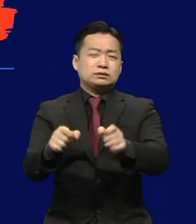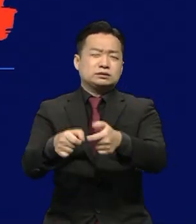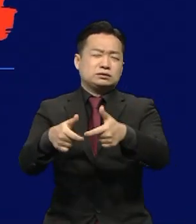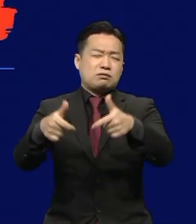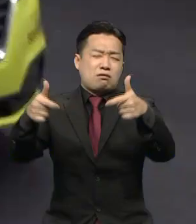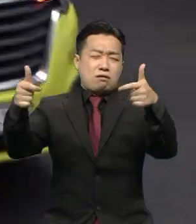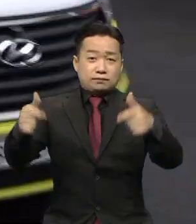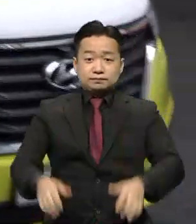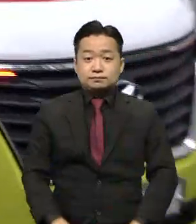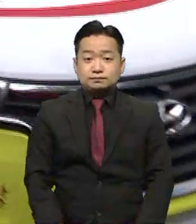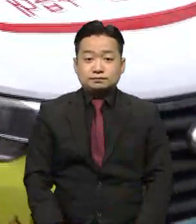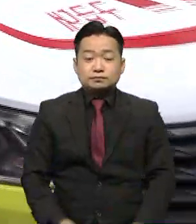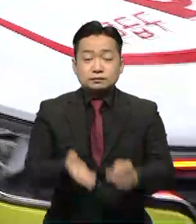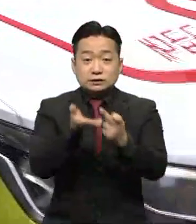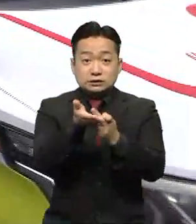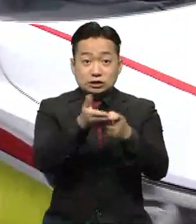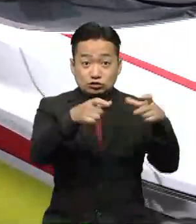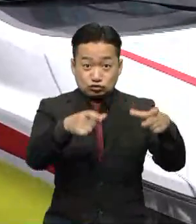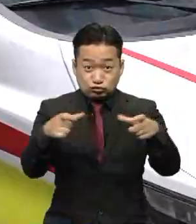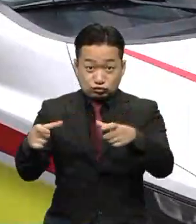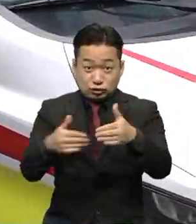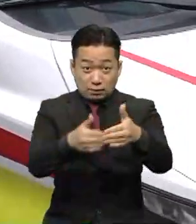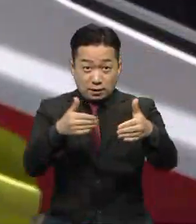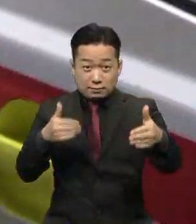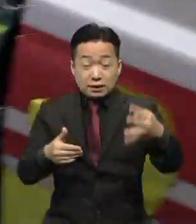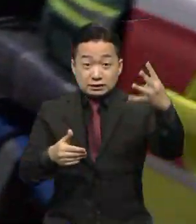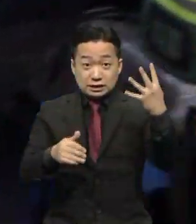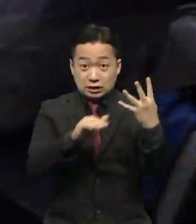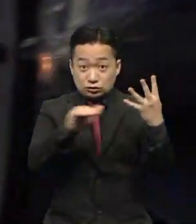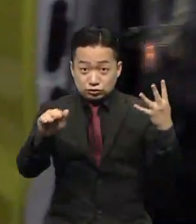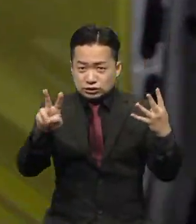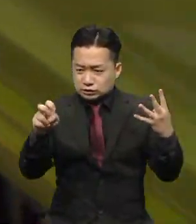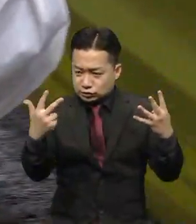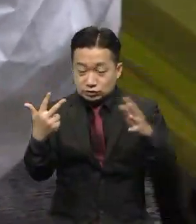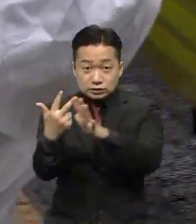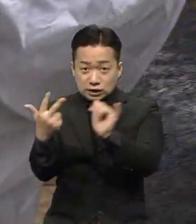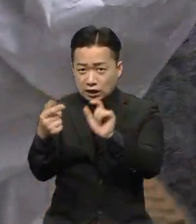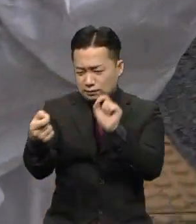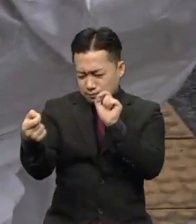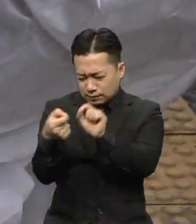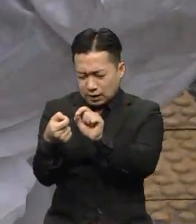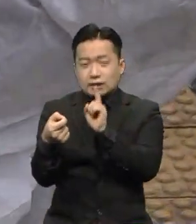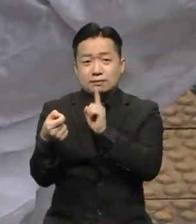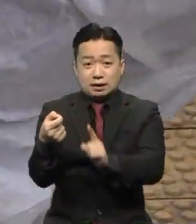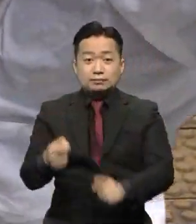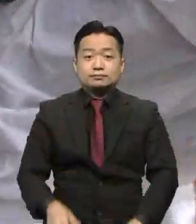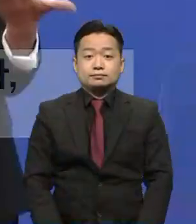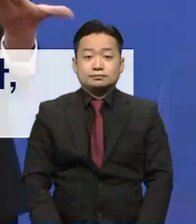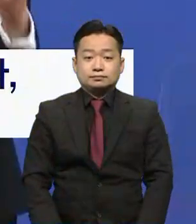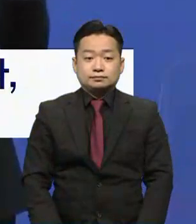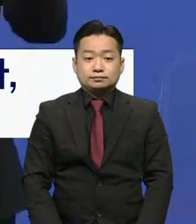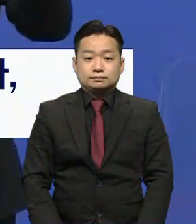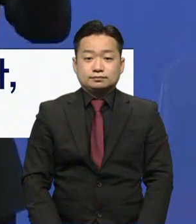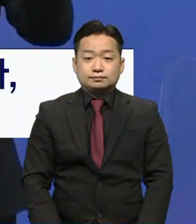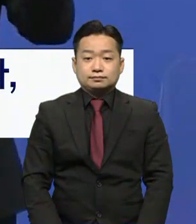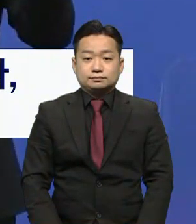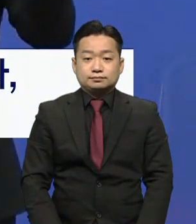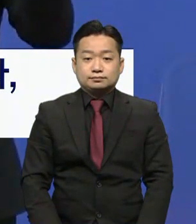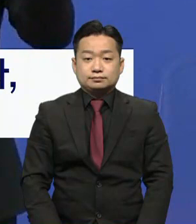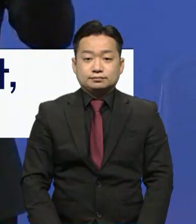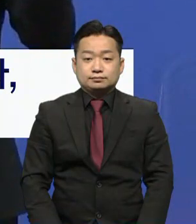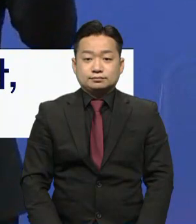늘었습니다. 제주 지역 거리 두기 4단계 기준 27명에 육박합니다. 14일부터